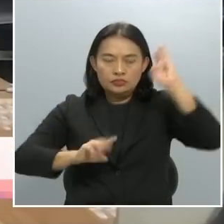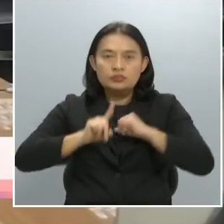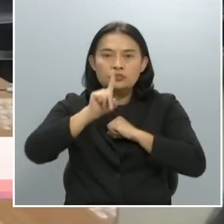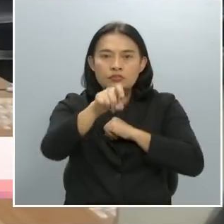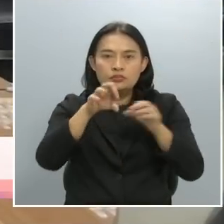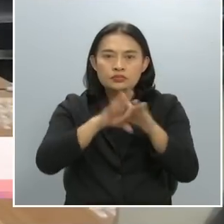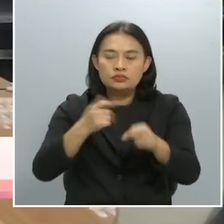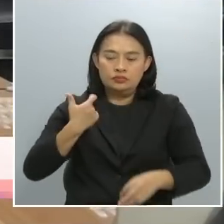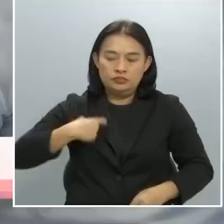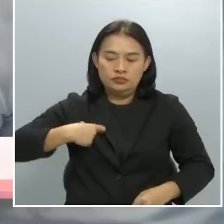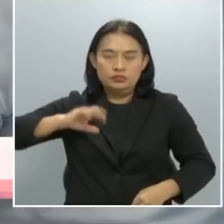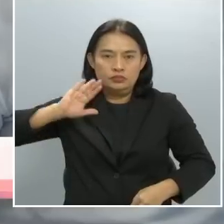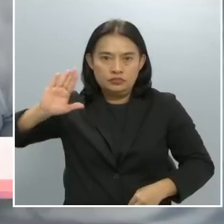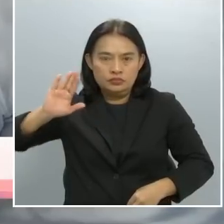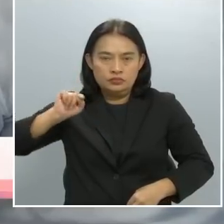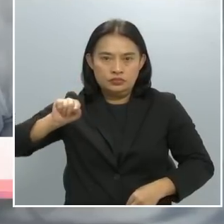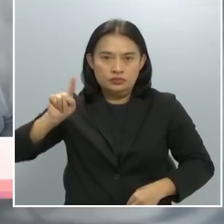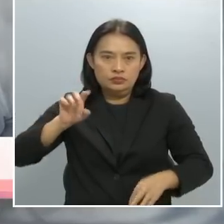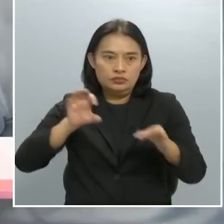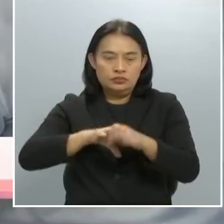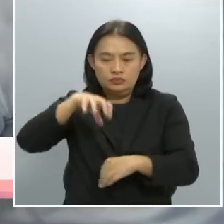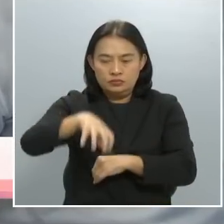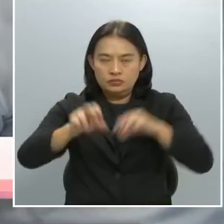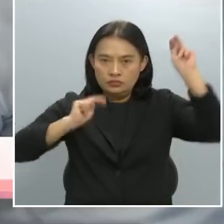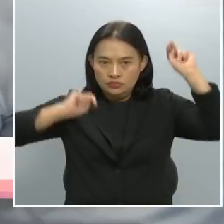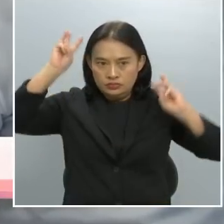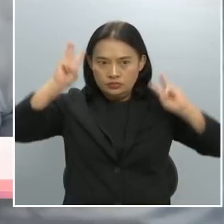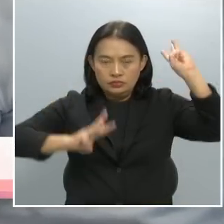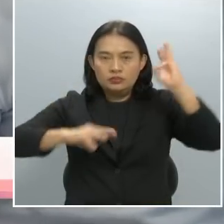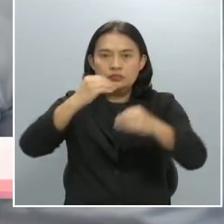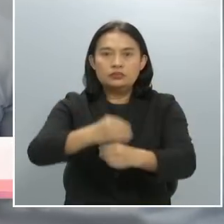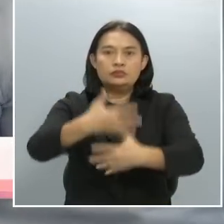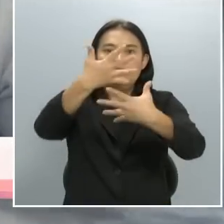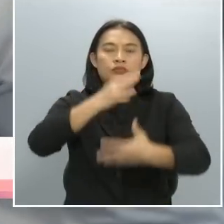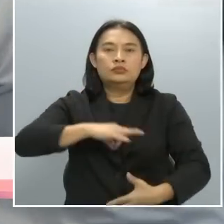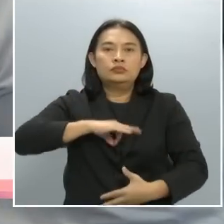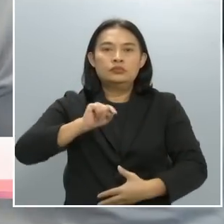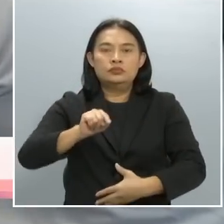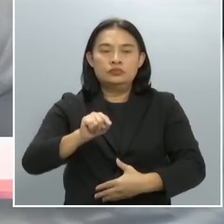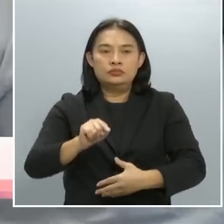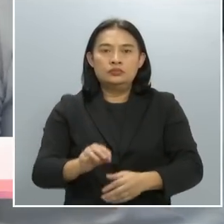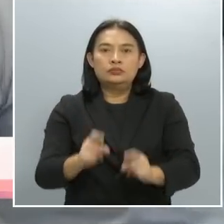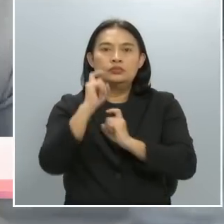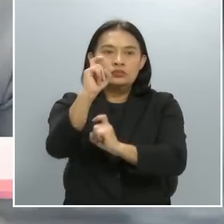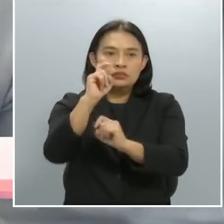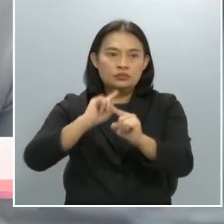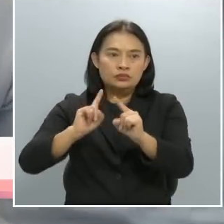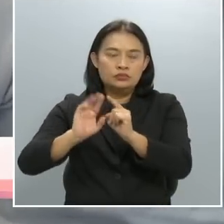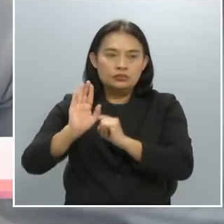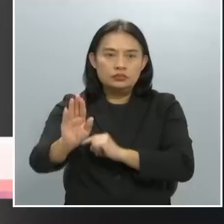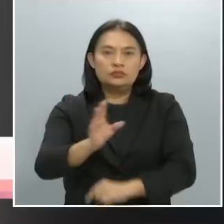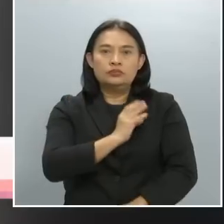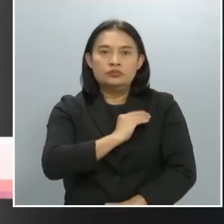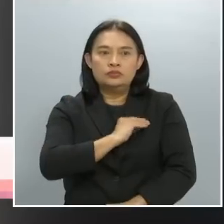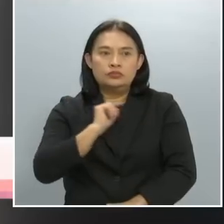งพักคือเธอบอกว่าหลังจากที่เธอโพสต์ไปเธอรู้สึกไม่สบายใจกังวลเรื่องความปลอดภัยอะค่ะกลัวว่าจะ